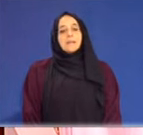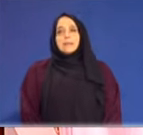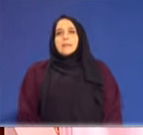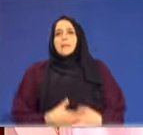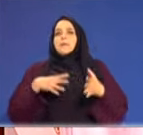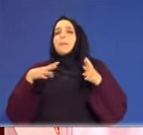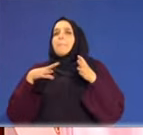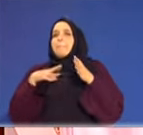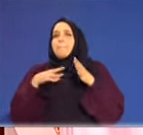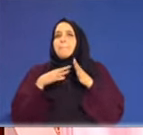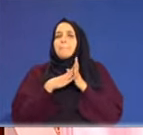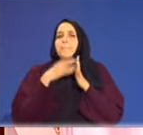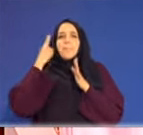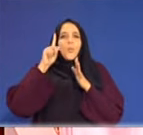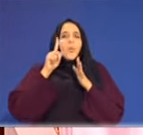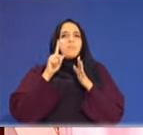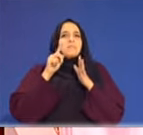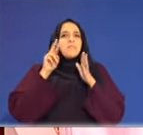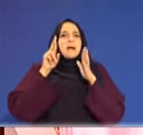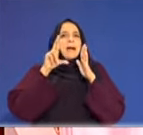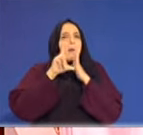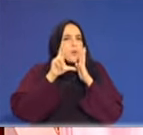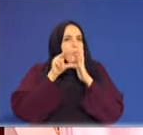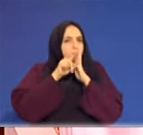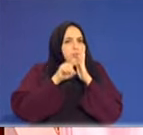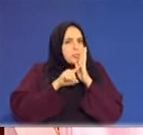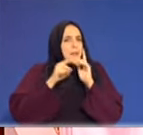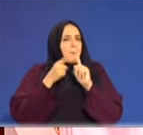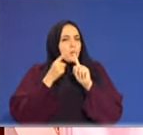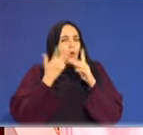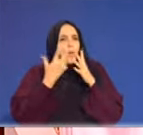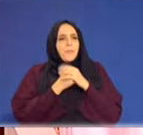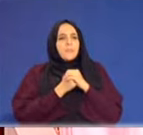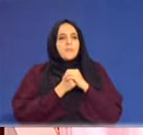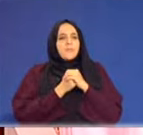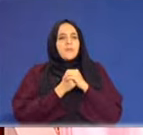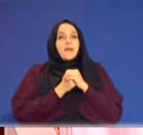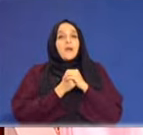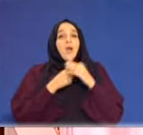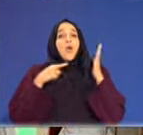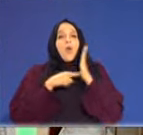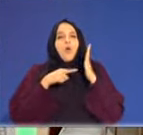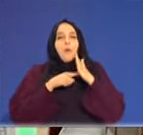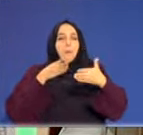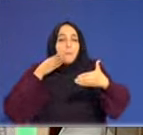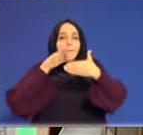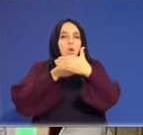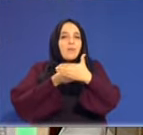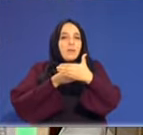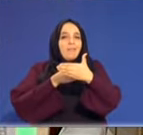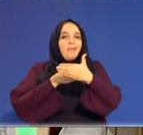القواعد المهمة ذات الصلة بهذه القاعدة أن نبل الغايات